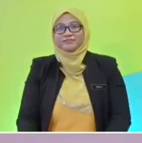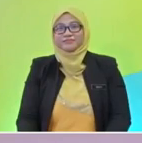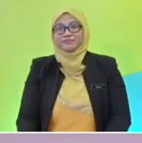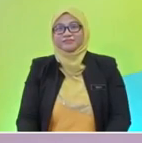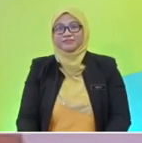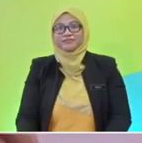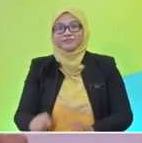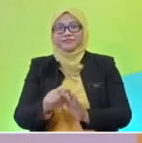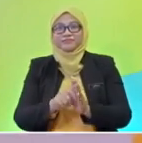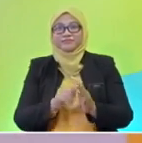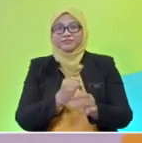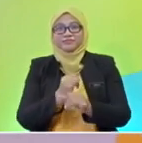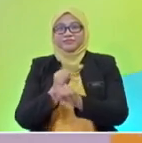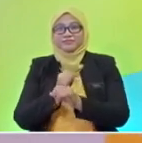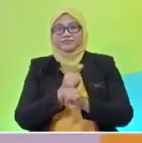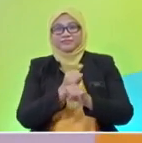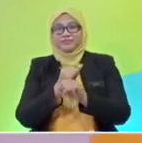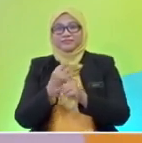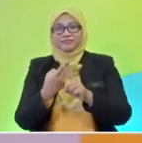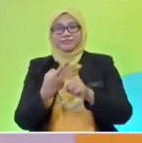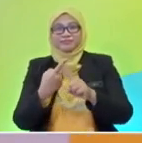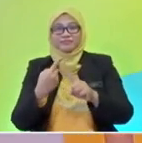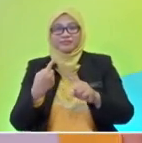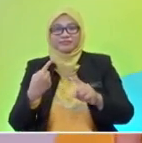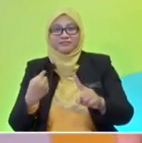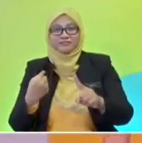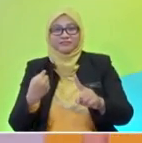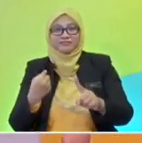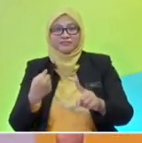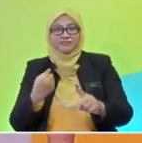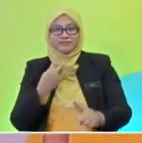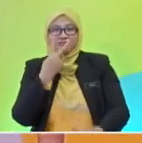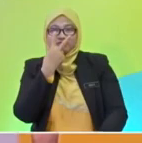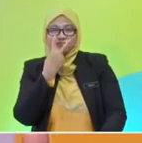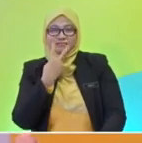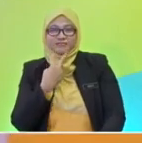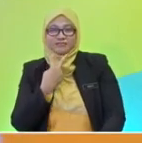terjaga dari ranjang kecewa,